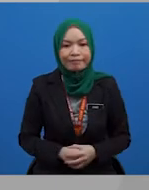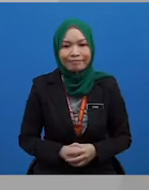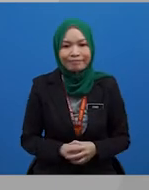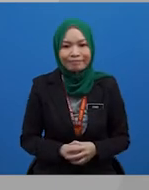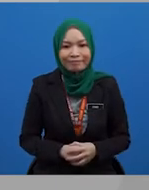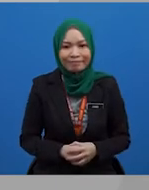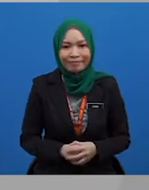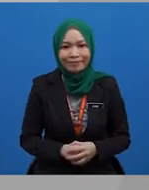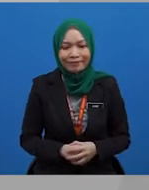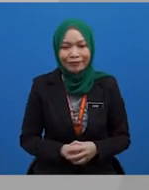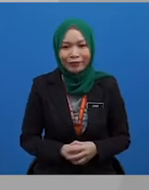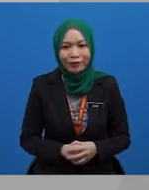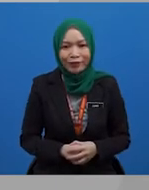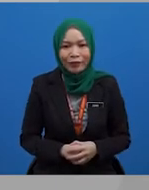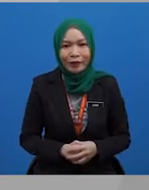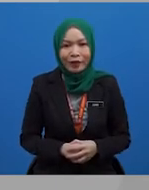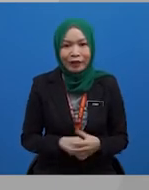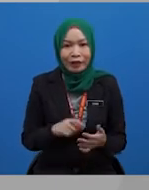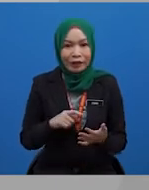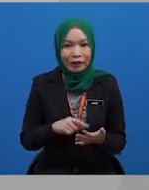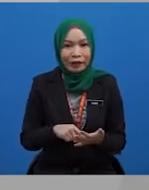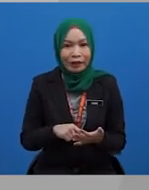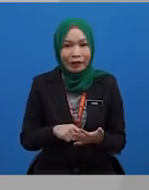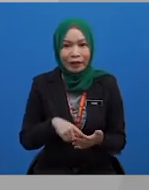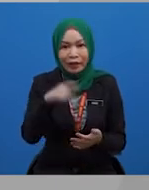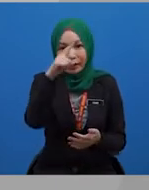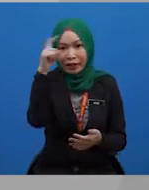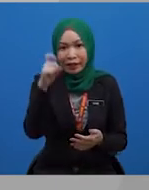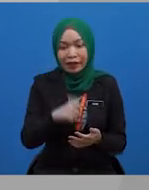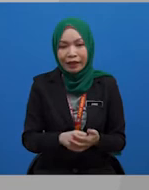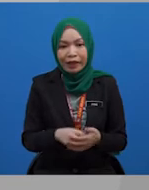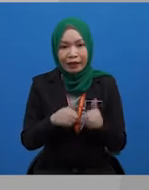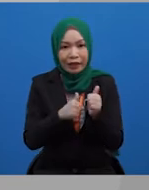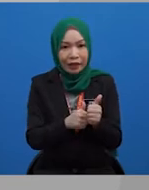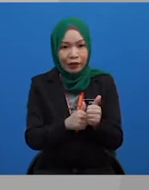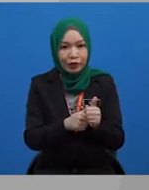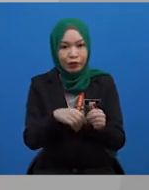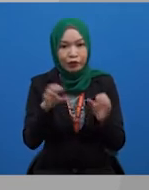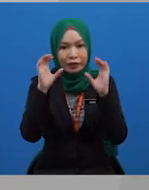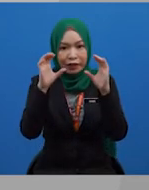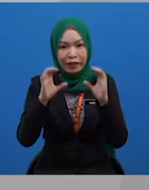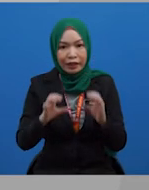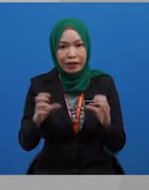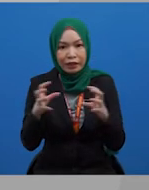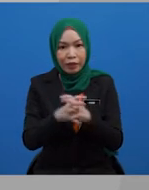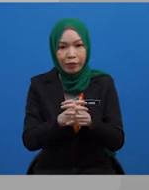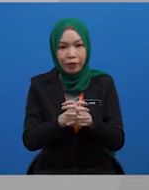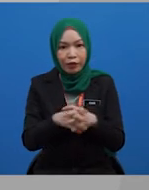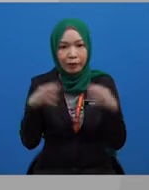dan juga reka bentuk produk khusus pada satu pasaran sahaja. Seterusnya, pemasaran